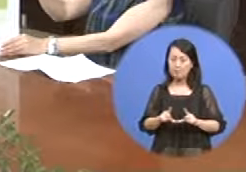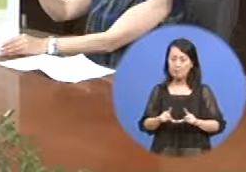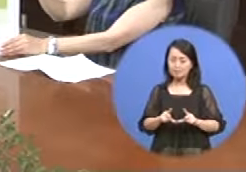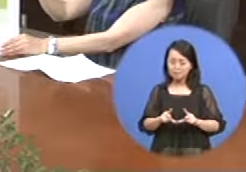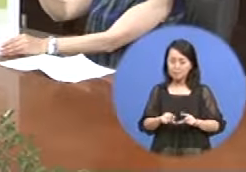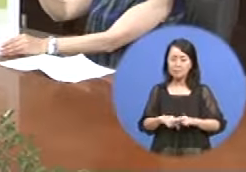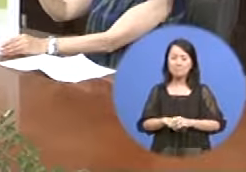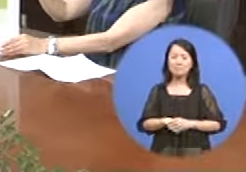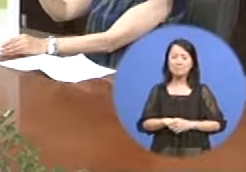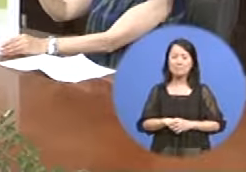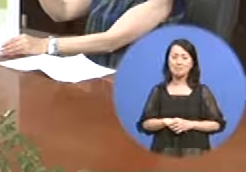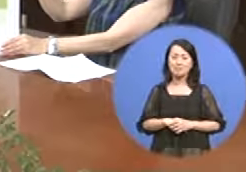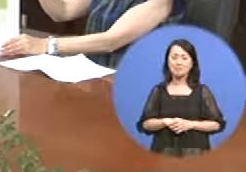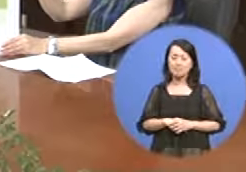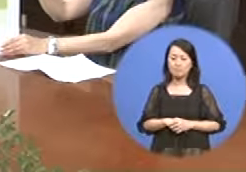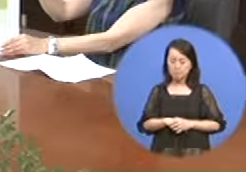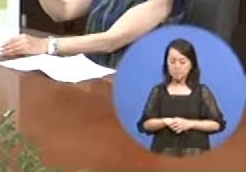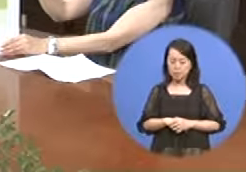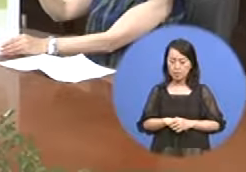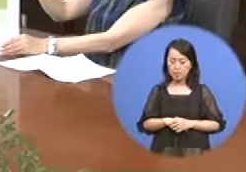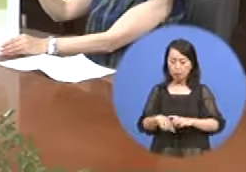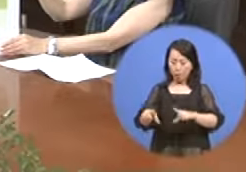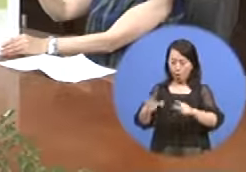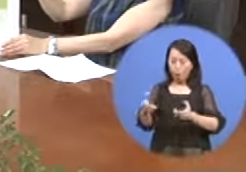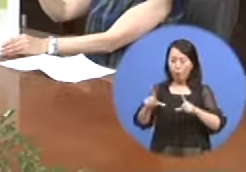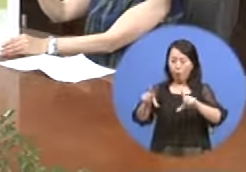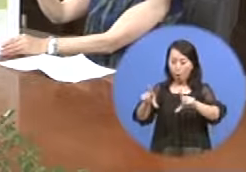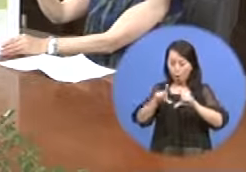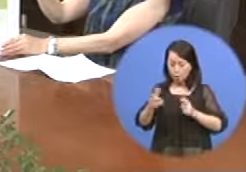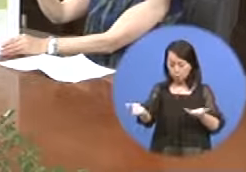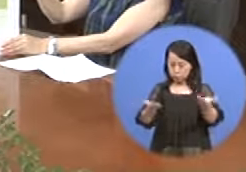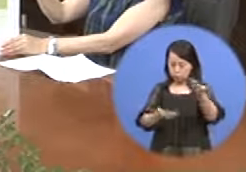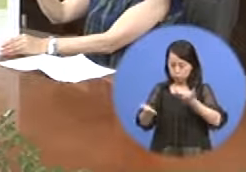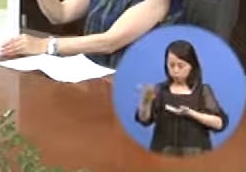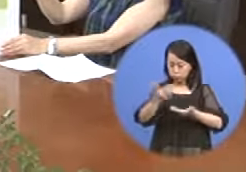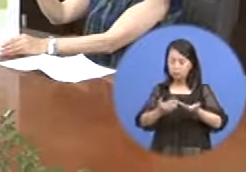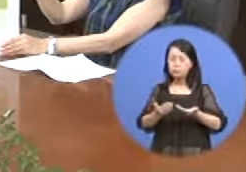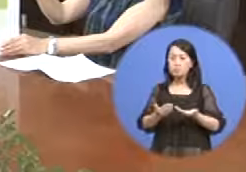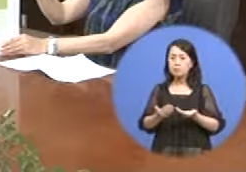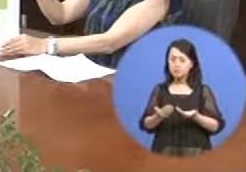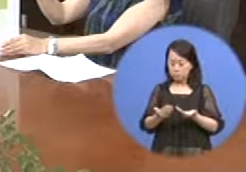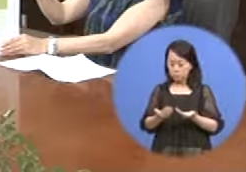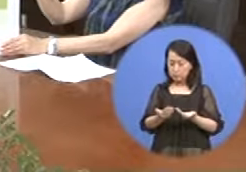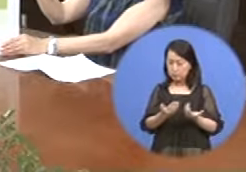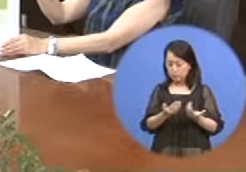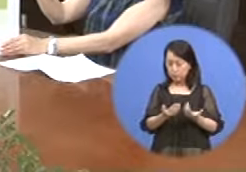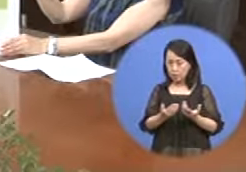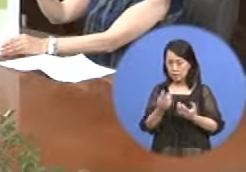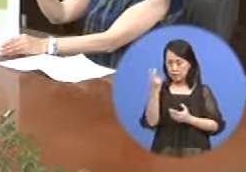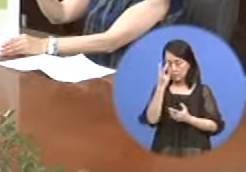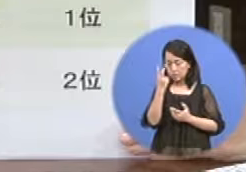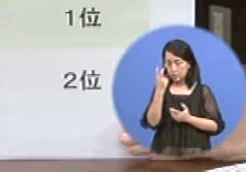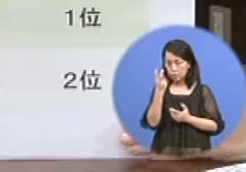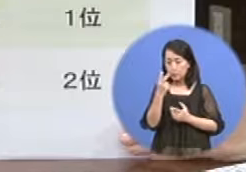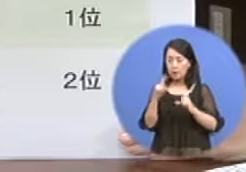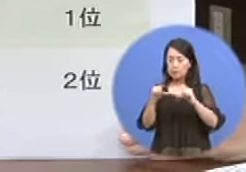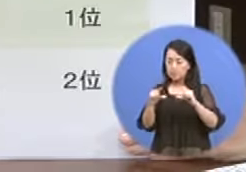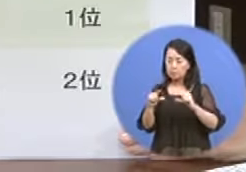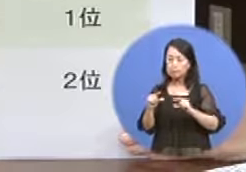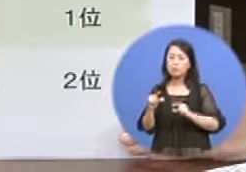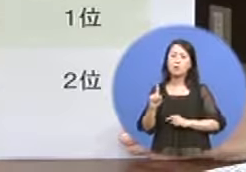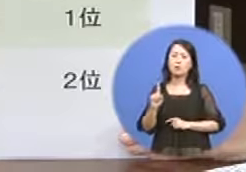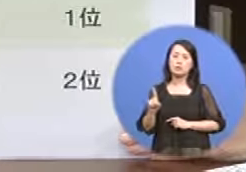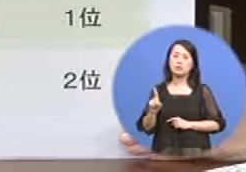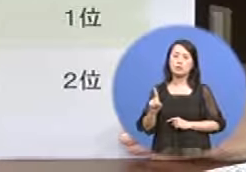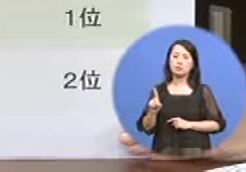ないようになっとるんで、で報告はどんどん来るようになってるんですよ多分。だから逆に言うと件数もちょっと多くなる、